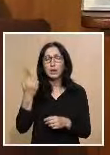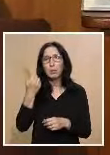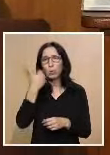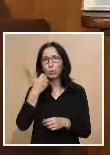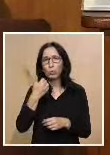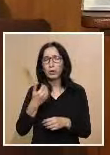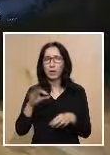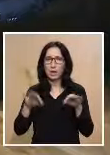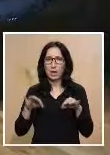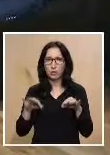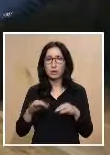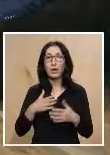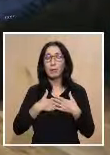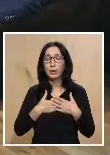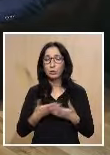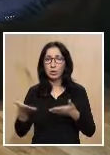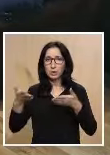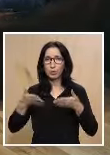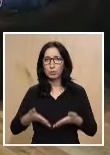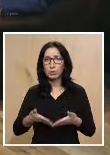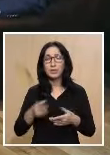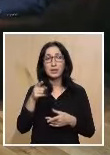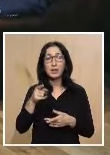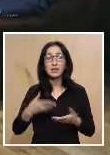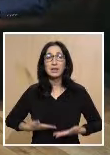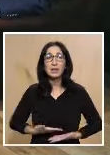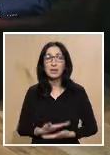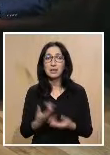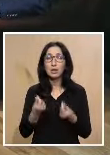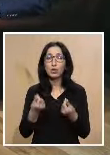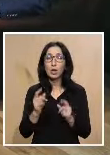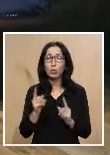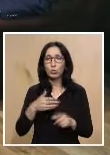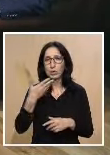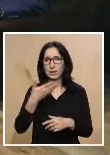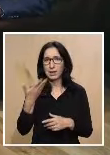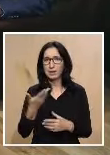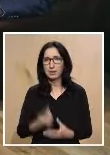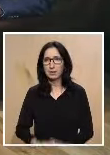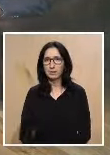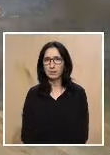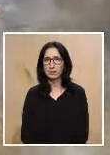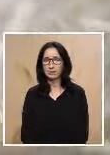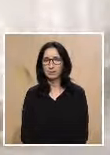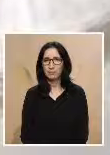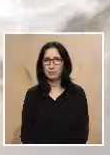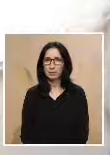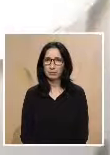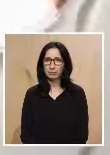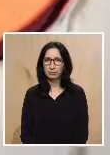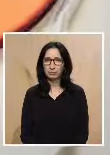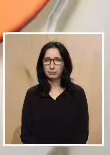по-добри качества. Благодаря ви за гостоприемството и за тези интересни неща, които ни разказахте. Благодарим.